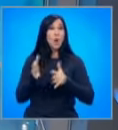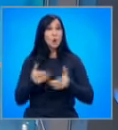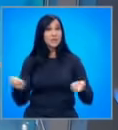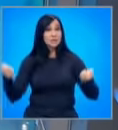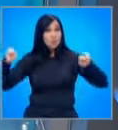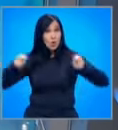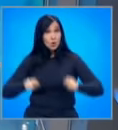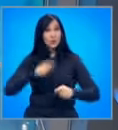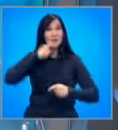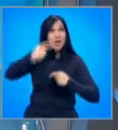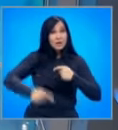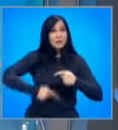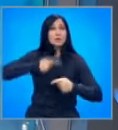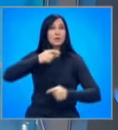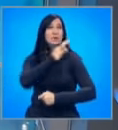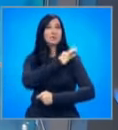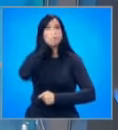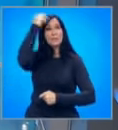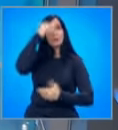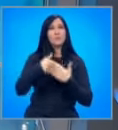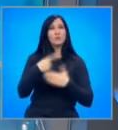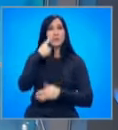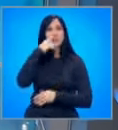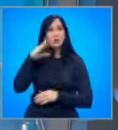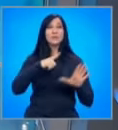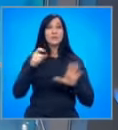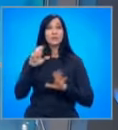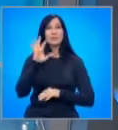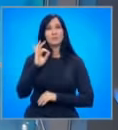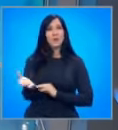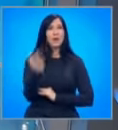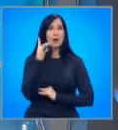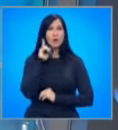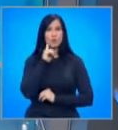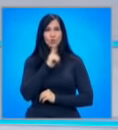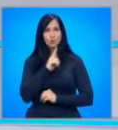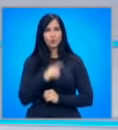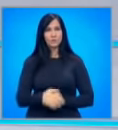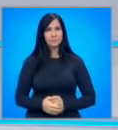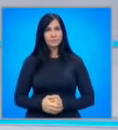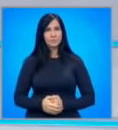на вакцинация в България вече е близо 1 милион и 750 хиляди души.